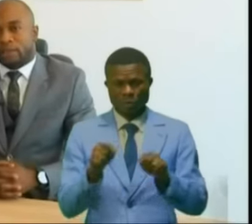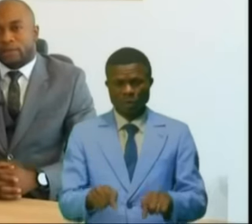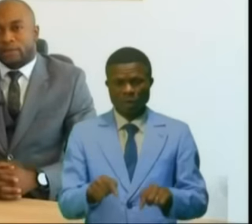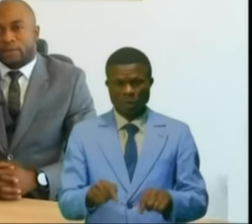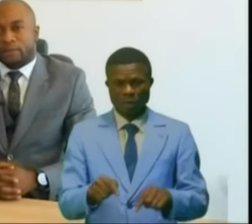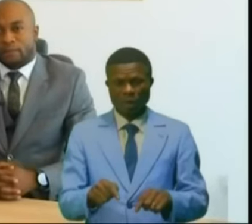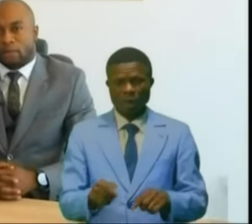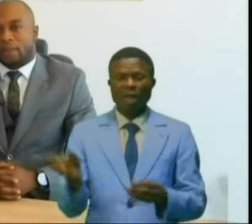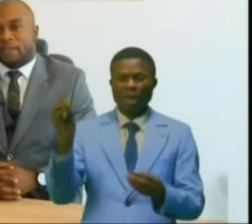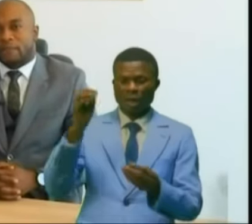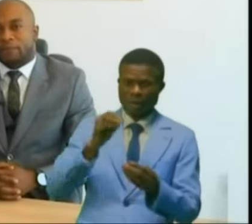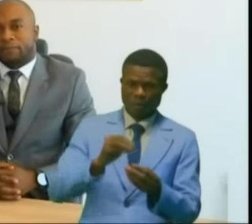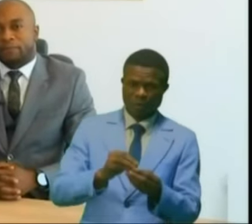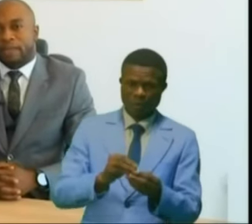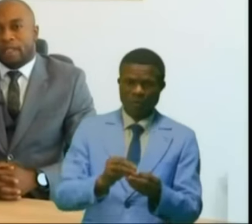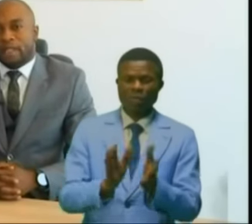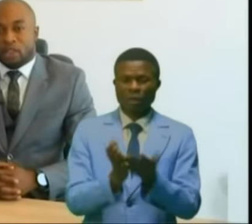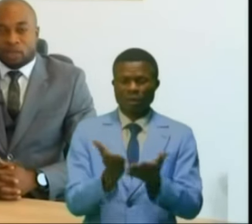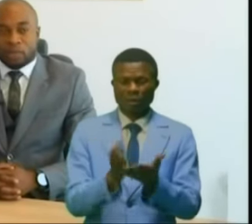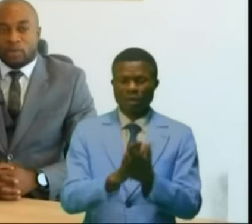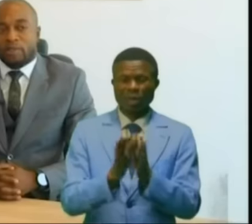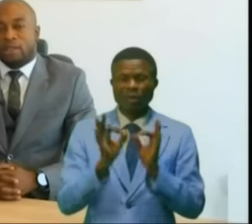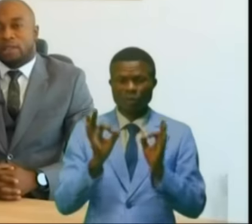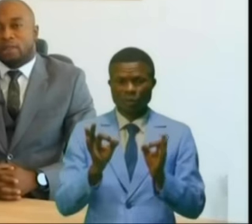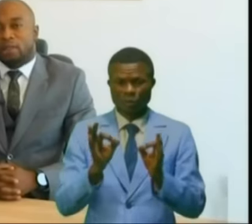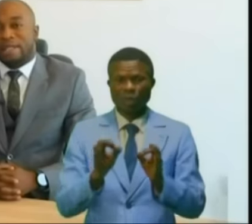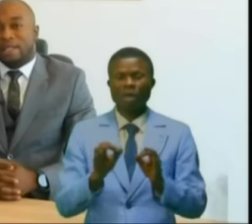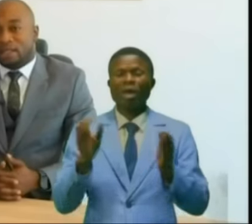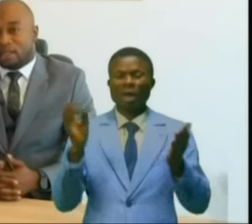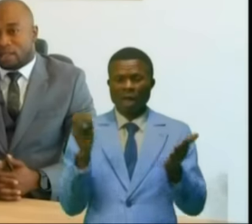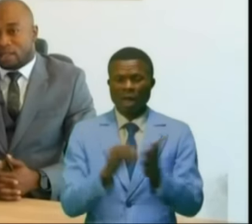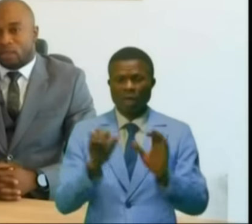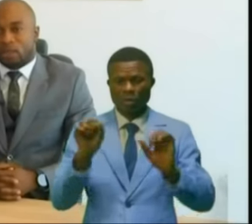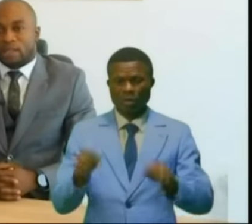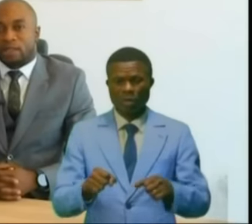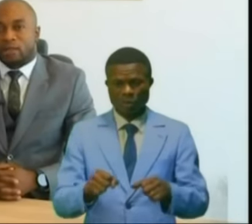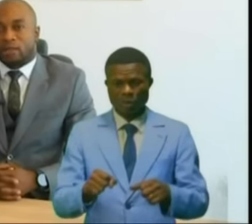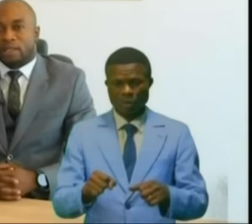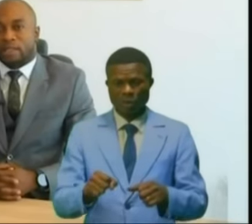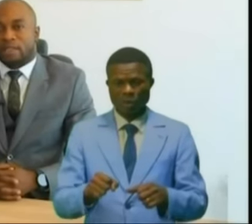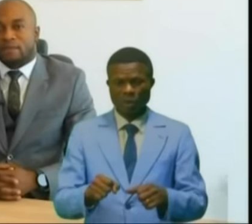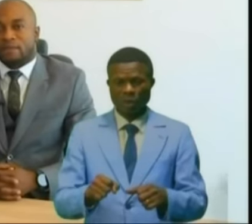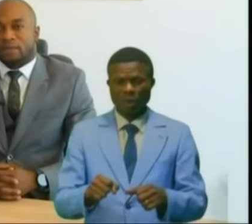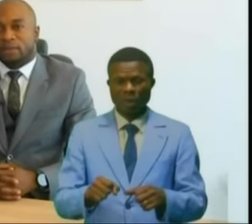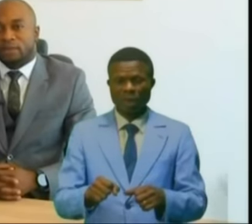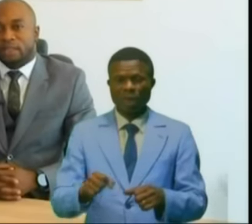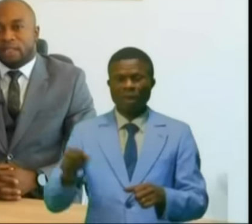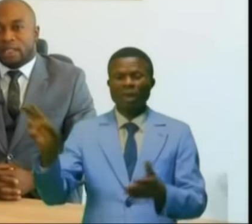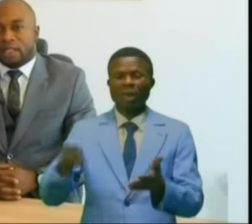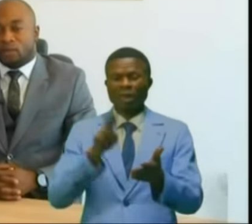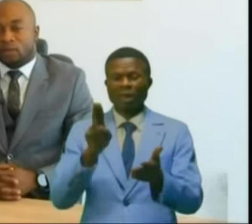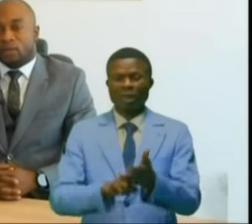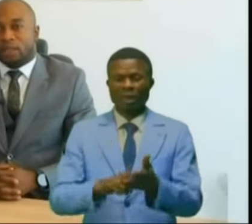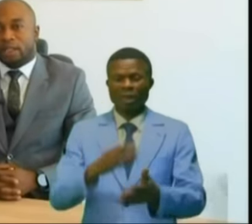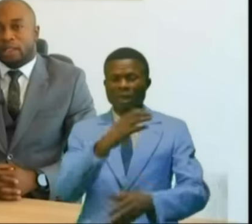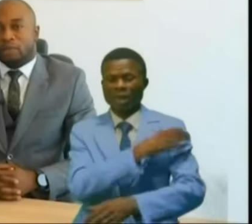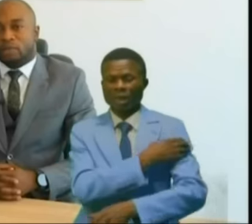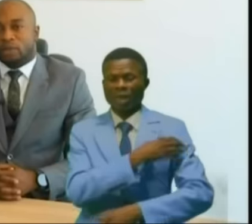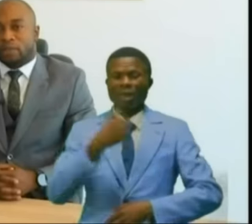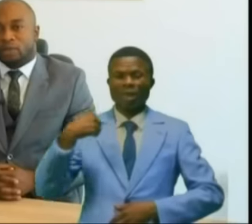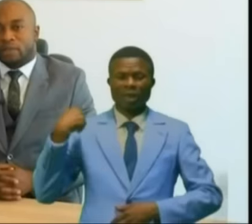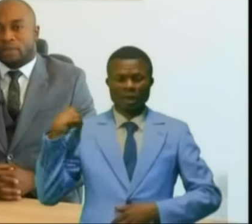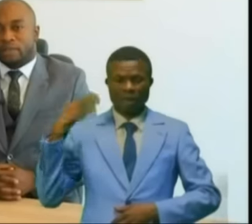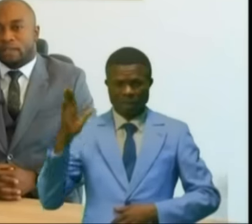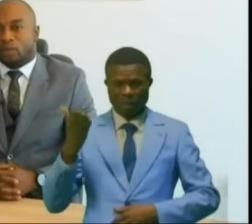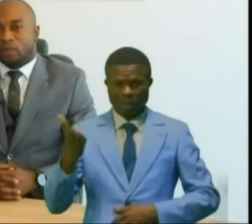renouveler leur passeport. Ils ont la possibilité de légaliser leurs actes d'état civil. Ils ont